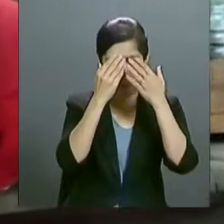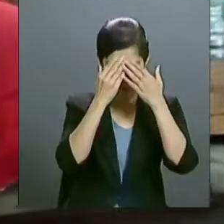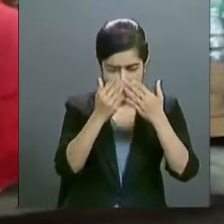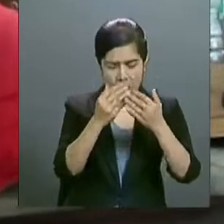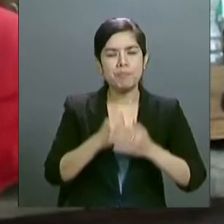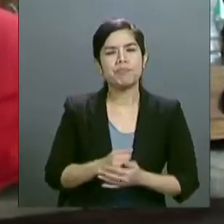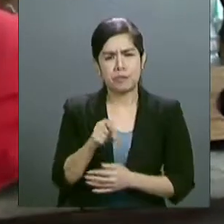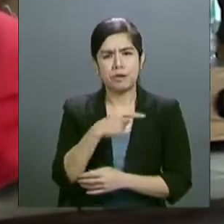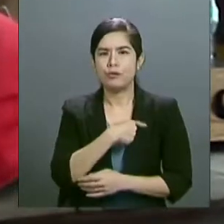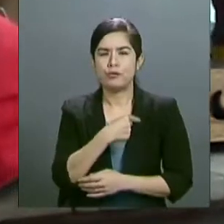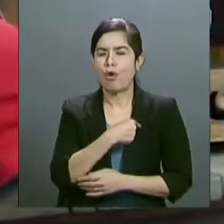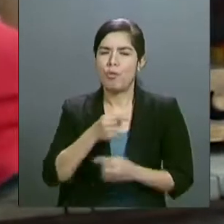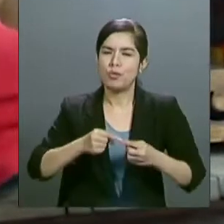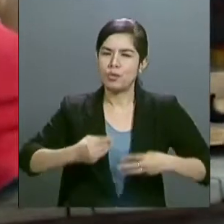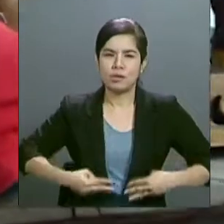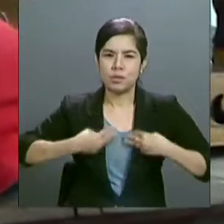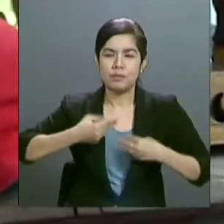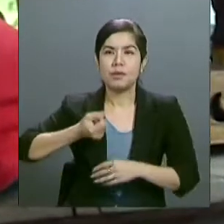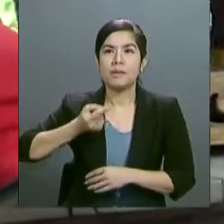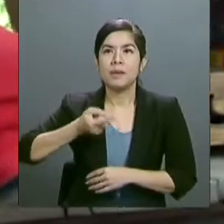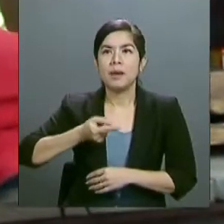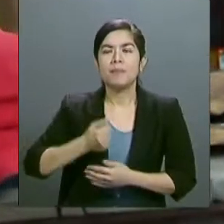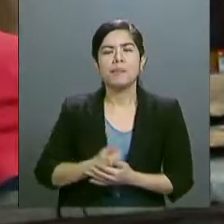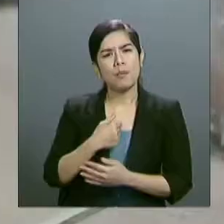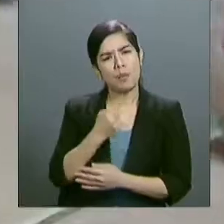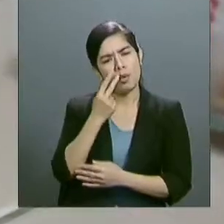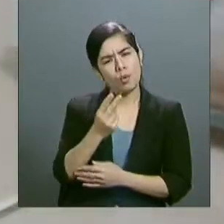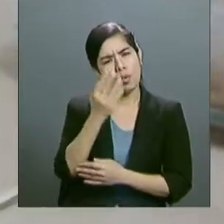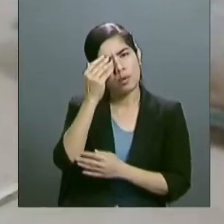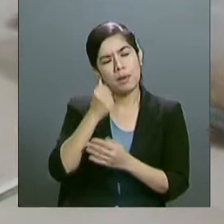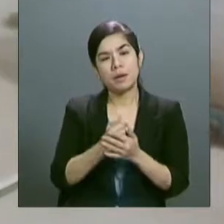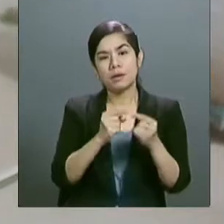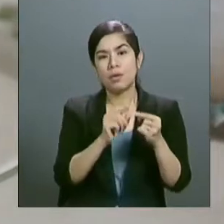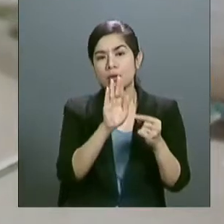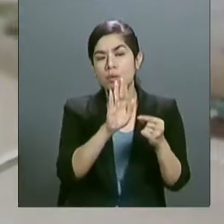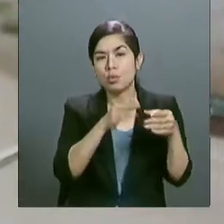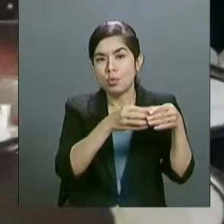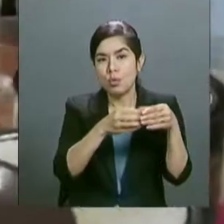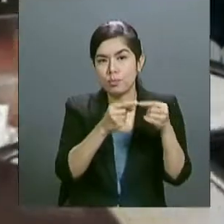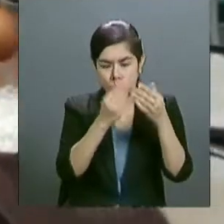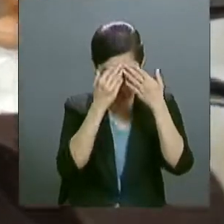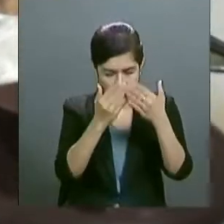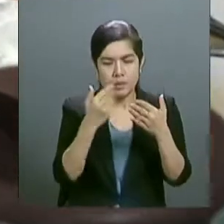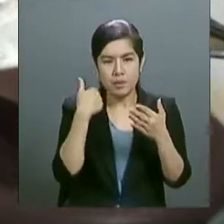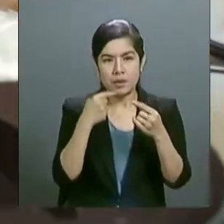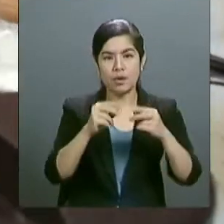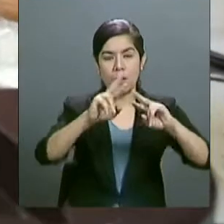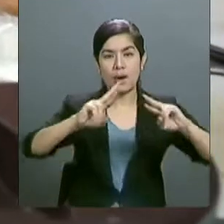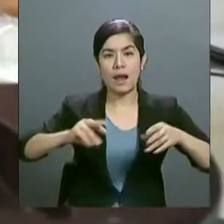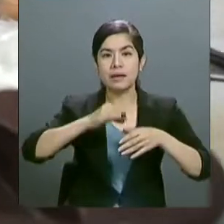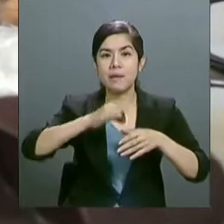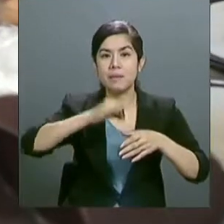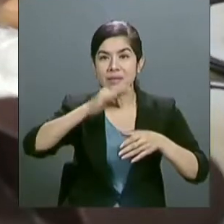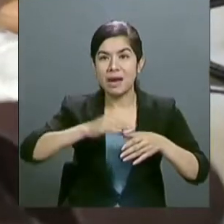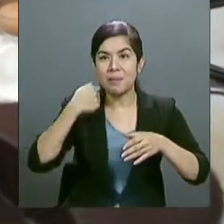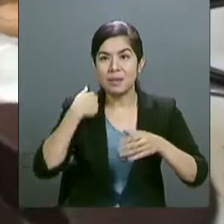คในชีวิตประจำวันอยู่แล้วนะครับก็สังเกตว่าในพื้นที่หรือว่าในชุมชนของมุสลิมเนี่ยจะมีร้านน้ำชาซึ่งเป็นพื้นที่ของการพ